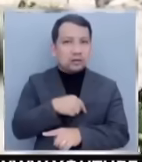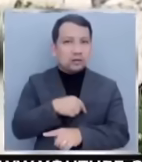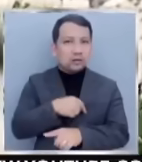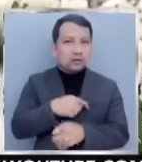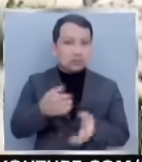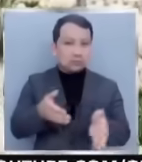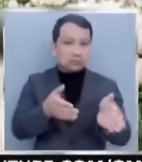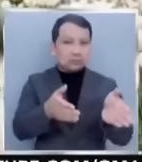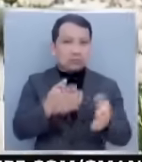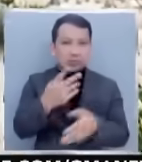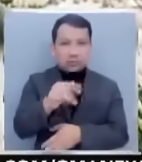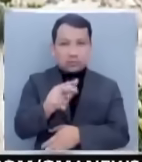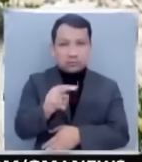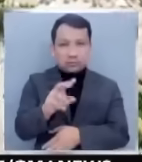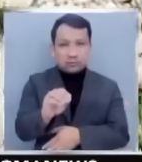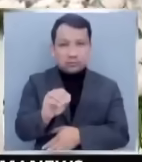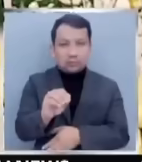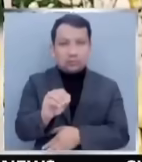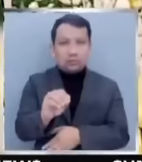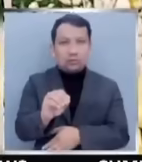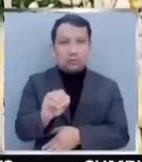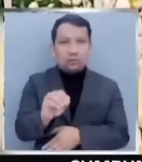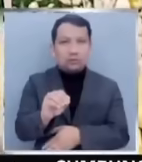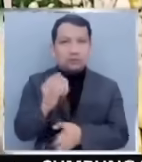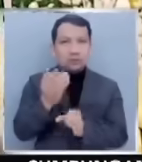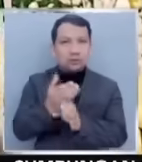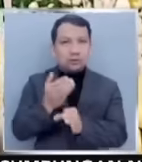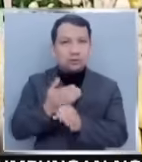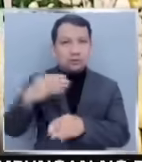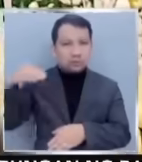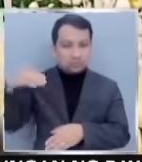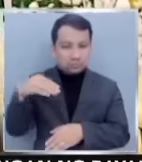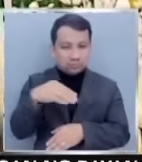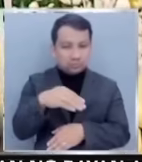Kinon, yung sasakyan naglalakad sa may